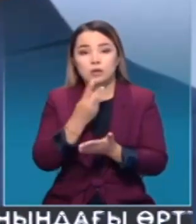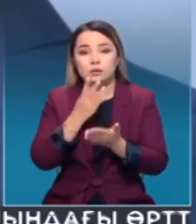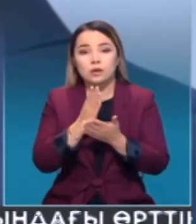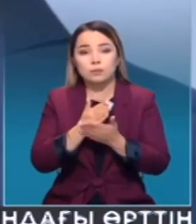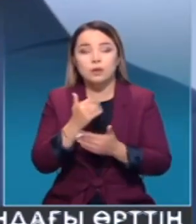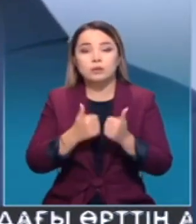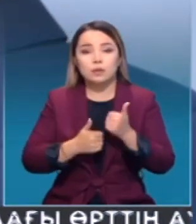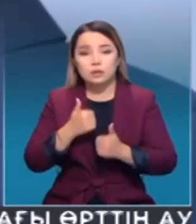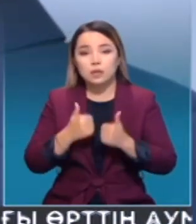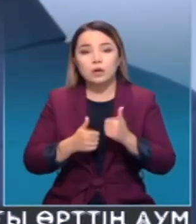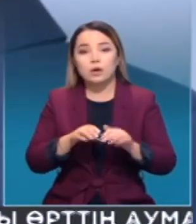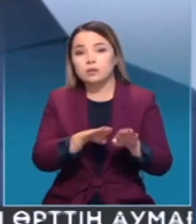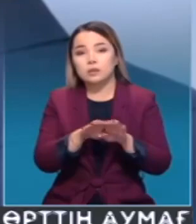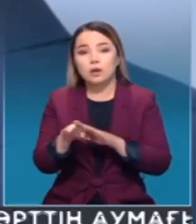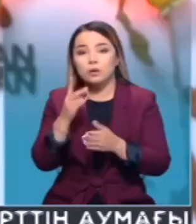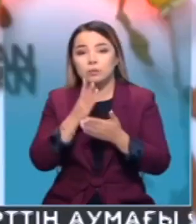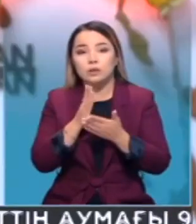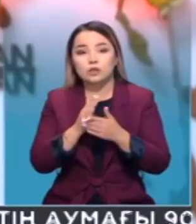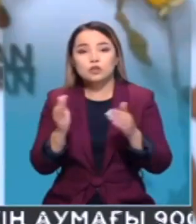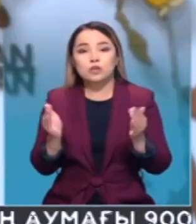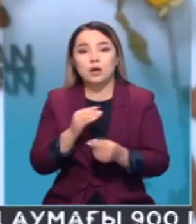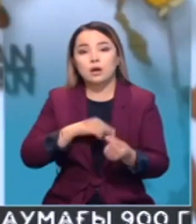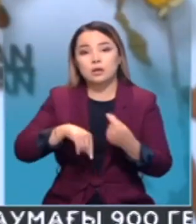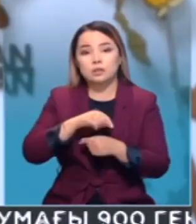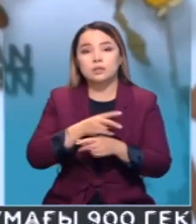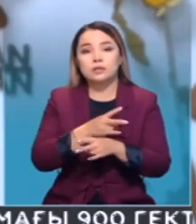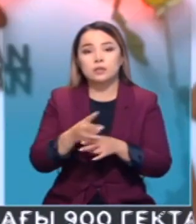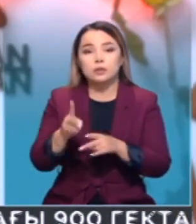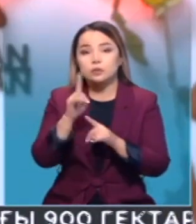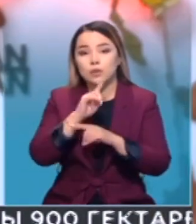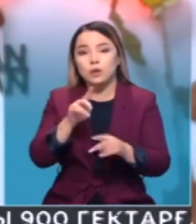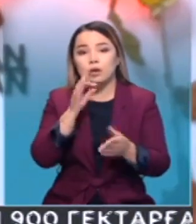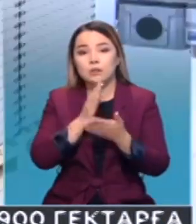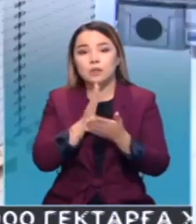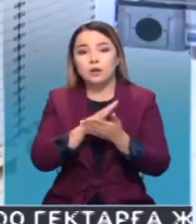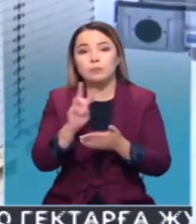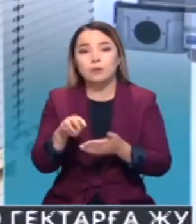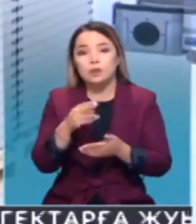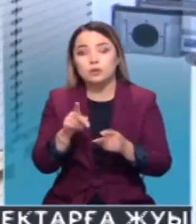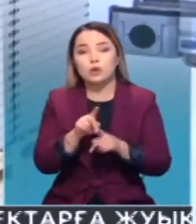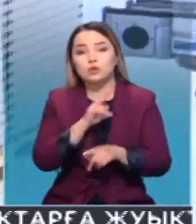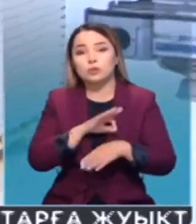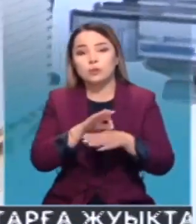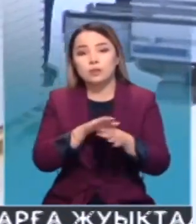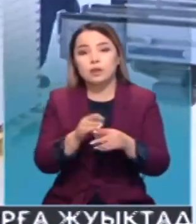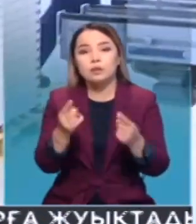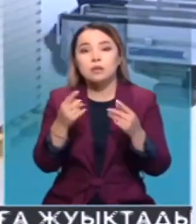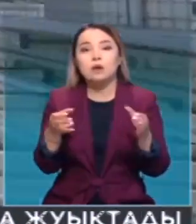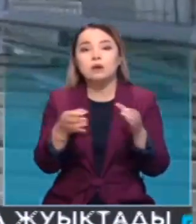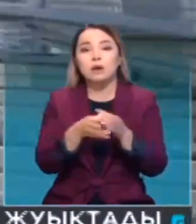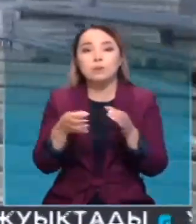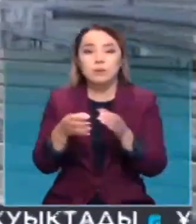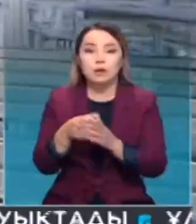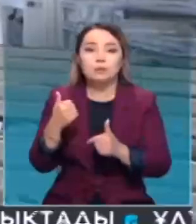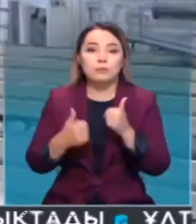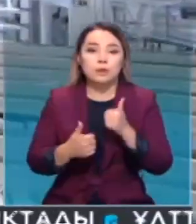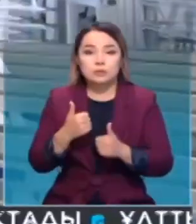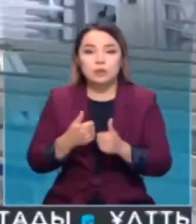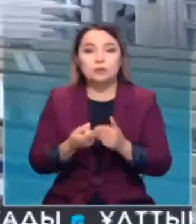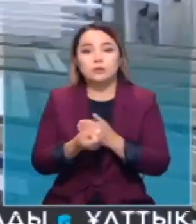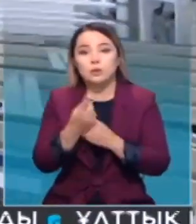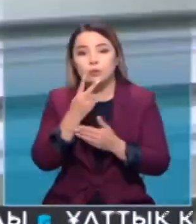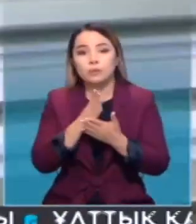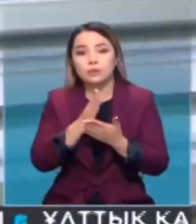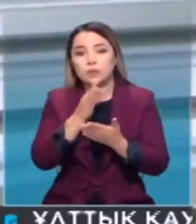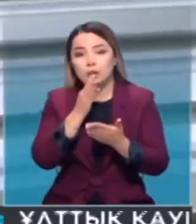тендердің одаққа ортақ болуы шағын кәсіпкерлерге зиянын тигізбейді. Тек миллиардтармен жұмыс істейтін ірі компанияларға бәсекелестік тудыратыны